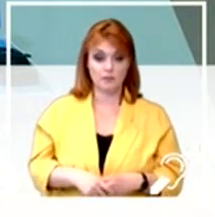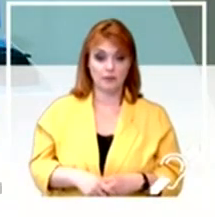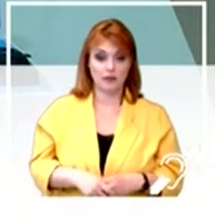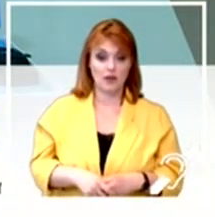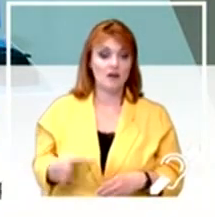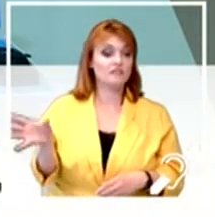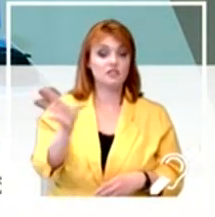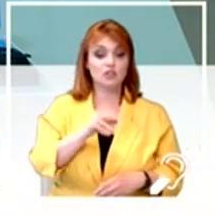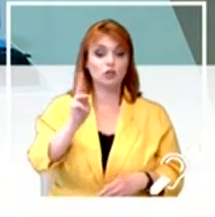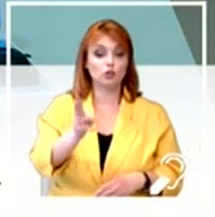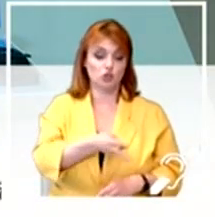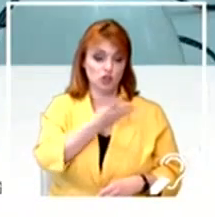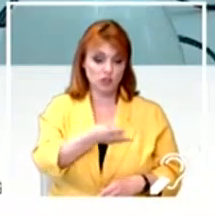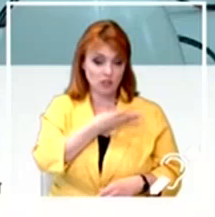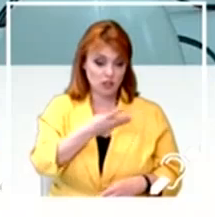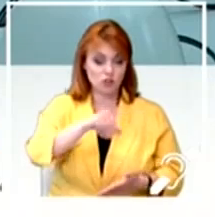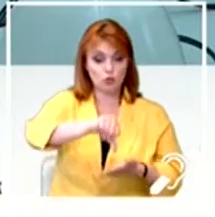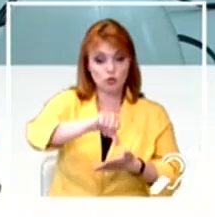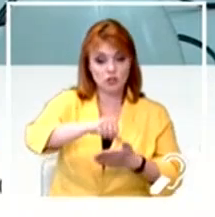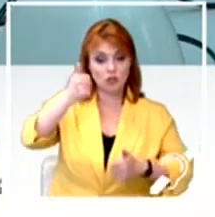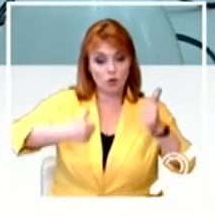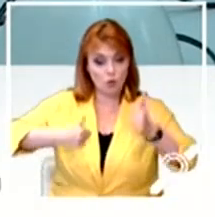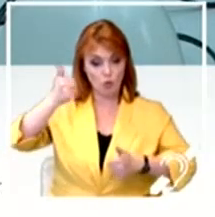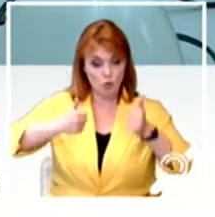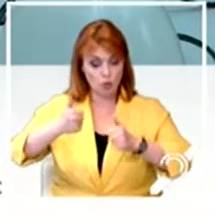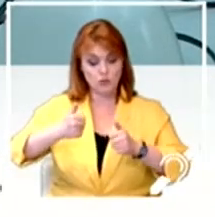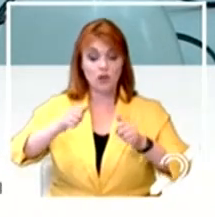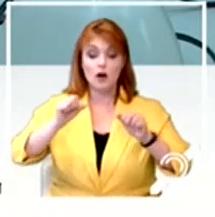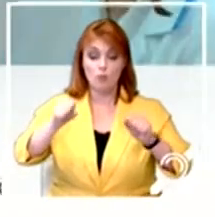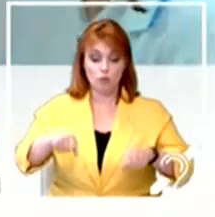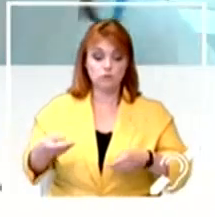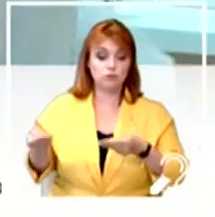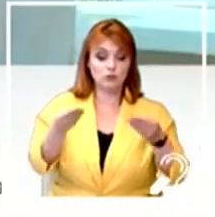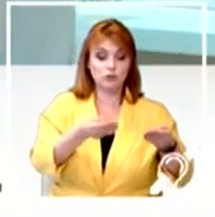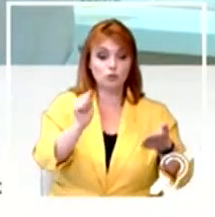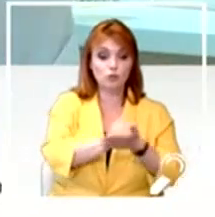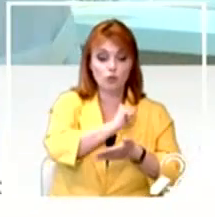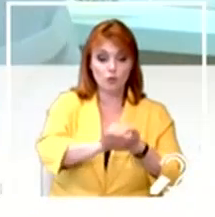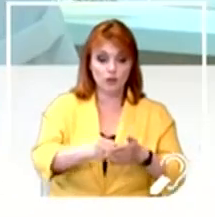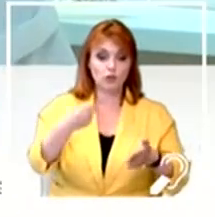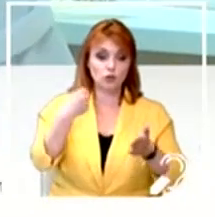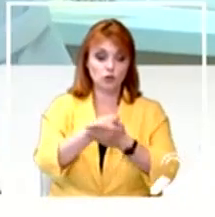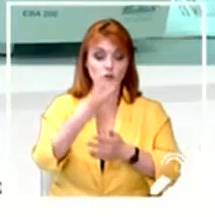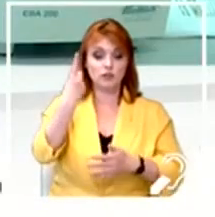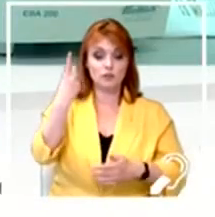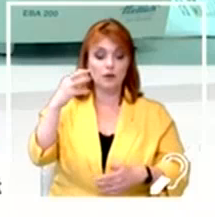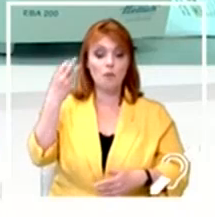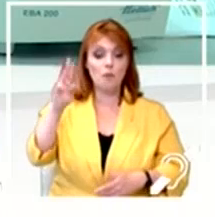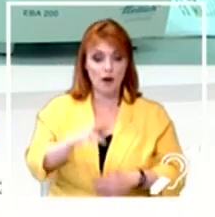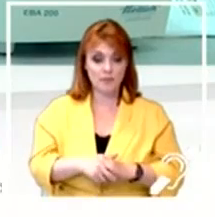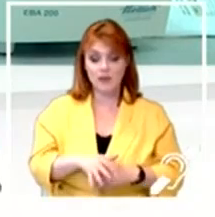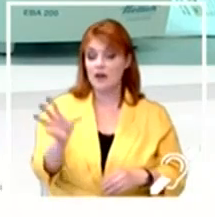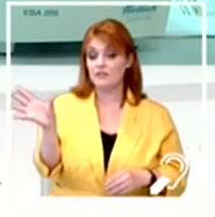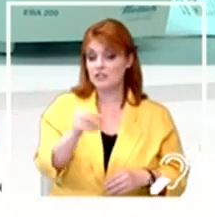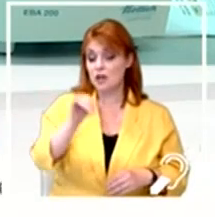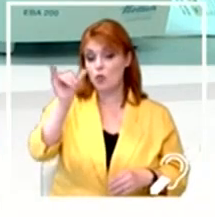Dosarele pentru concurs pot fi depuse până în 30 iunie. În cea de-a doua etapă a proiectului Învățământul Superior din Moldova, universitățile